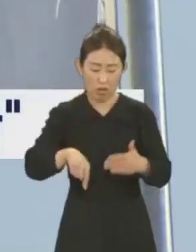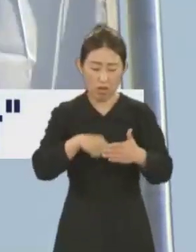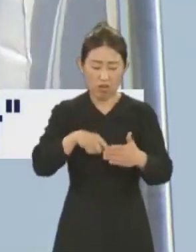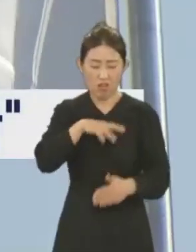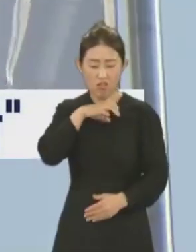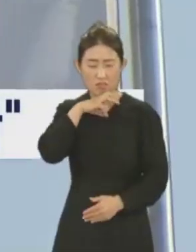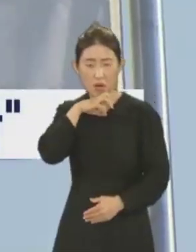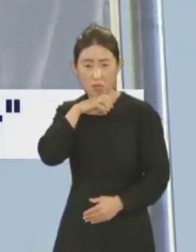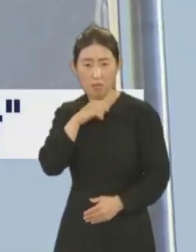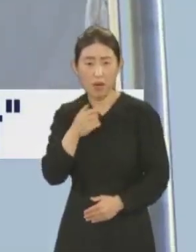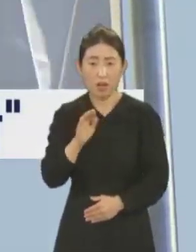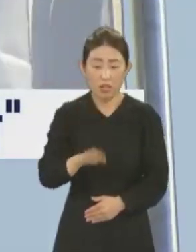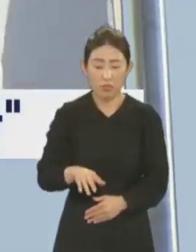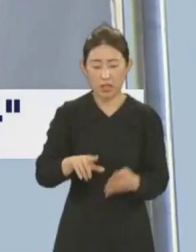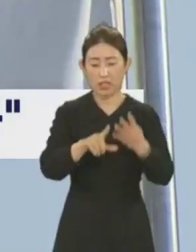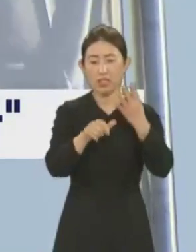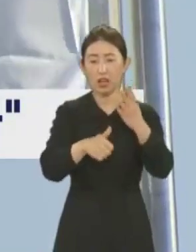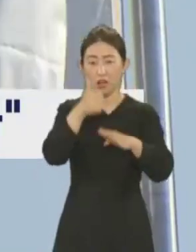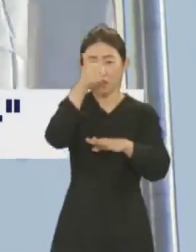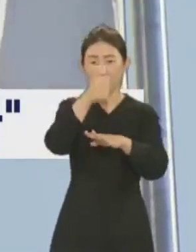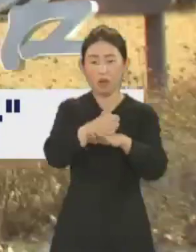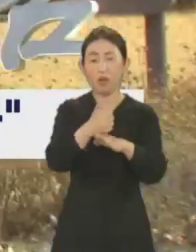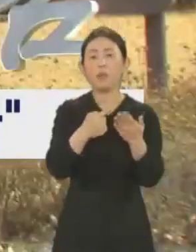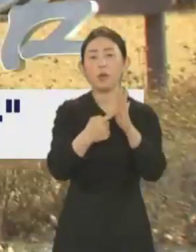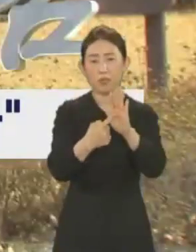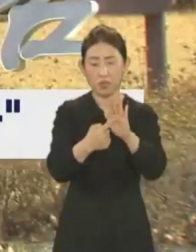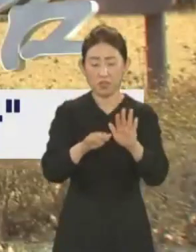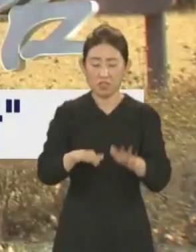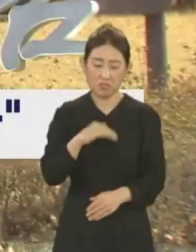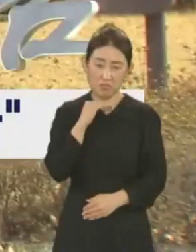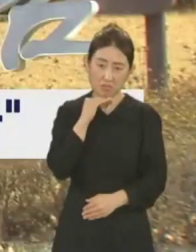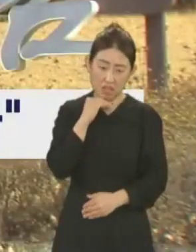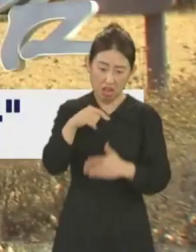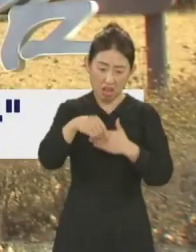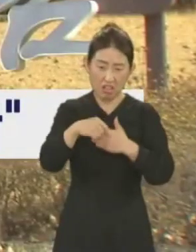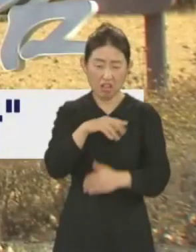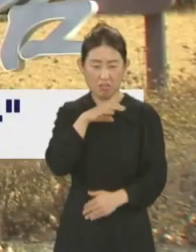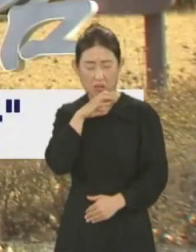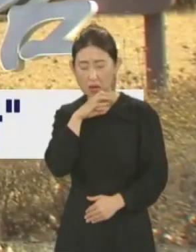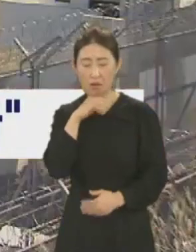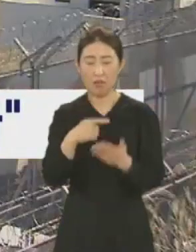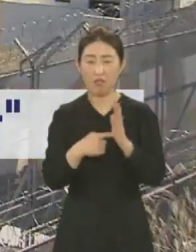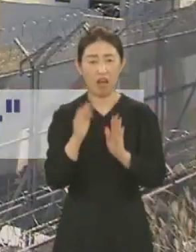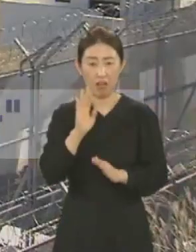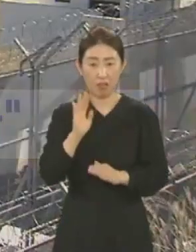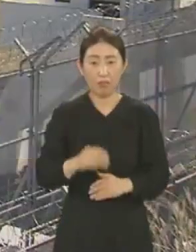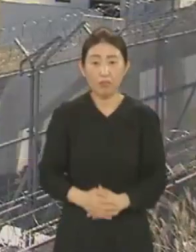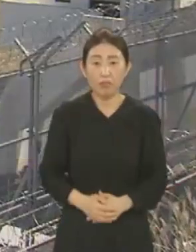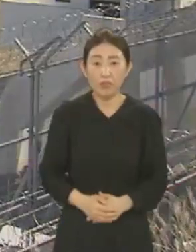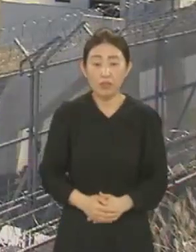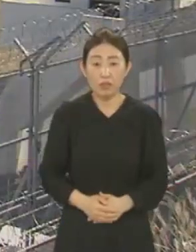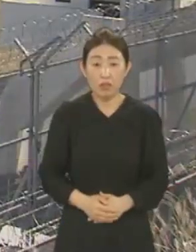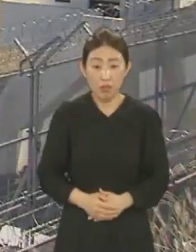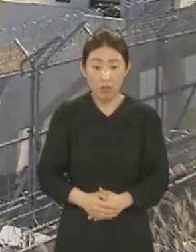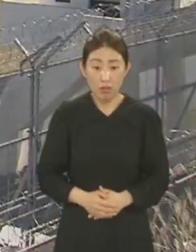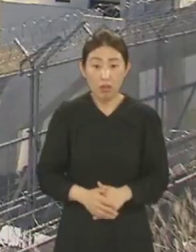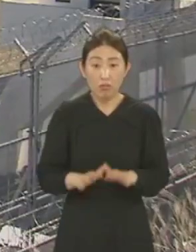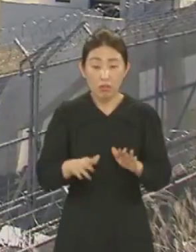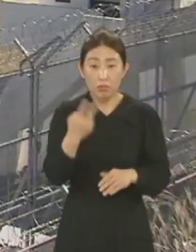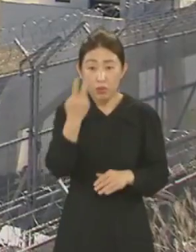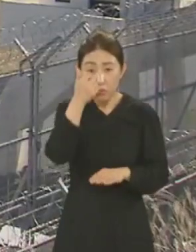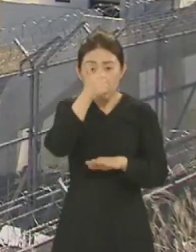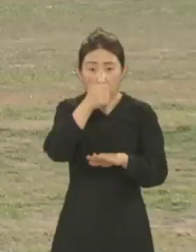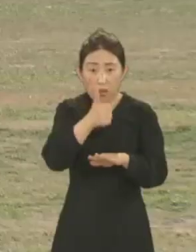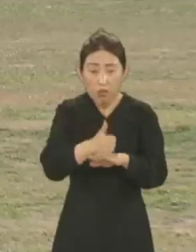불만이 터져 나왔지만 4월 최종 발표를 앞두고 있어 대놓고 반발은 자제하고 있습니다 하지만 예타 결과가 현재